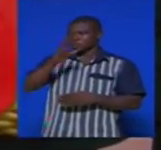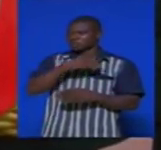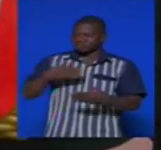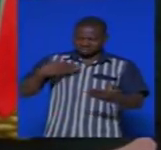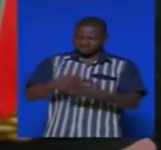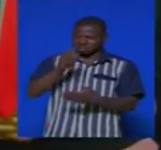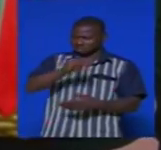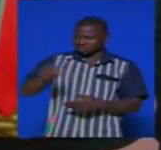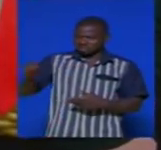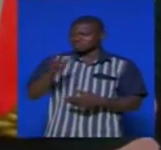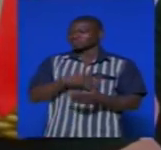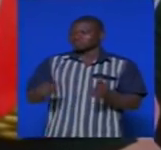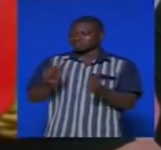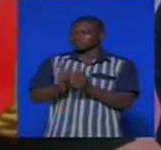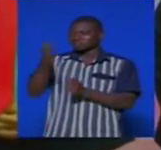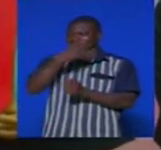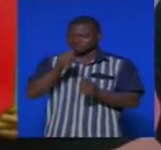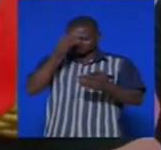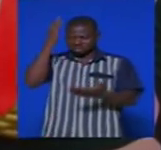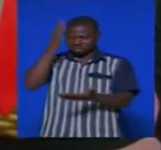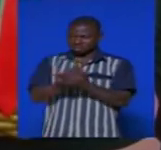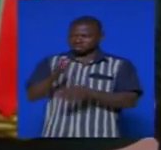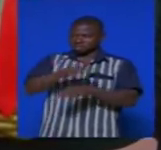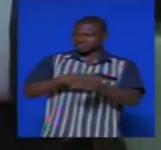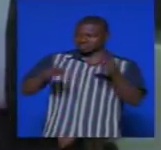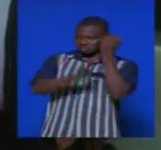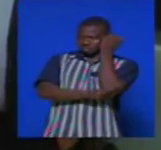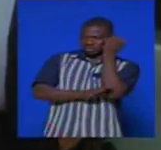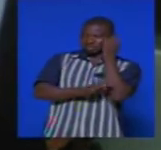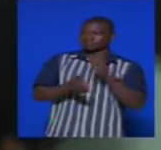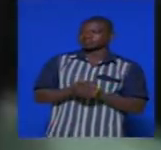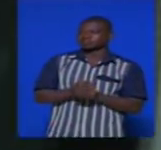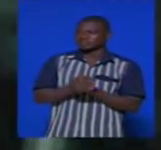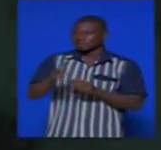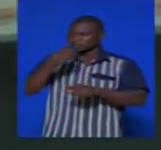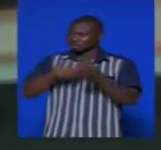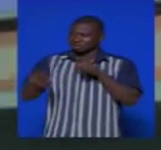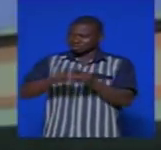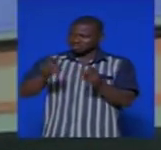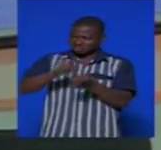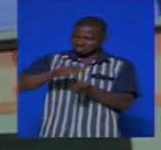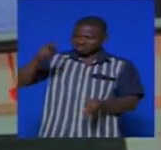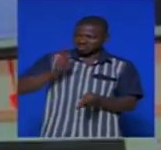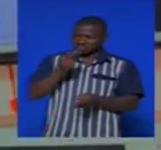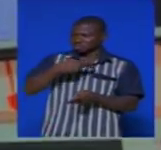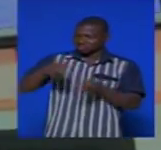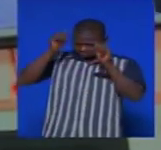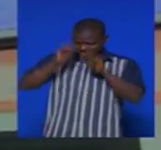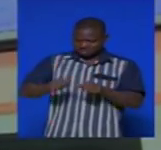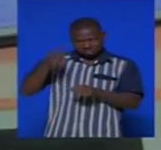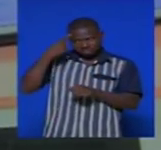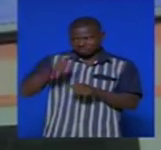Sibagré, qui vient ici augmenter notre capacité à nous connecter à la bande passante